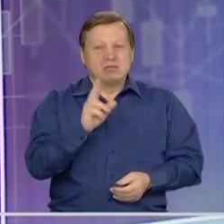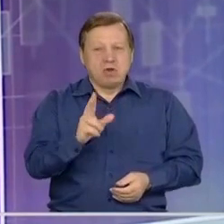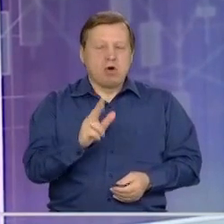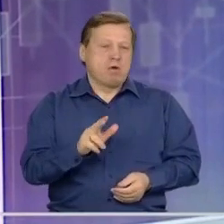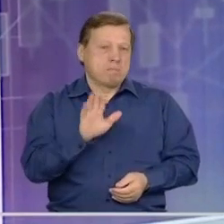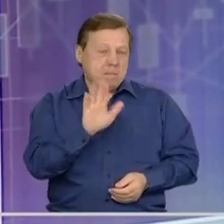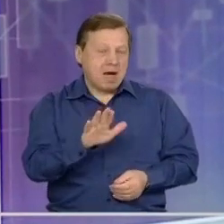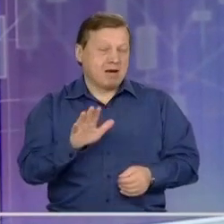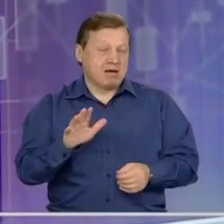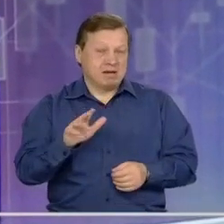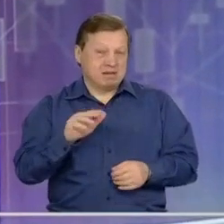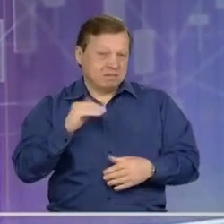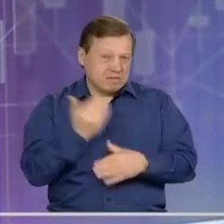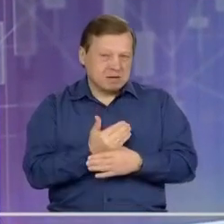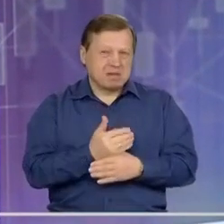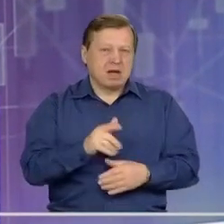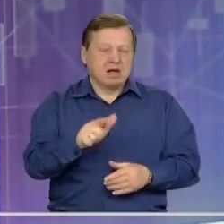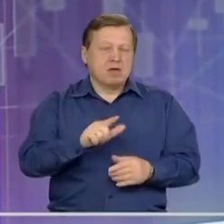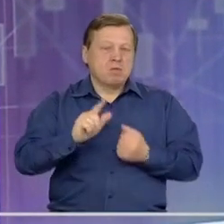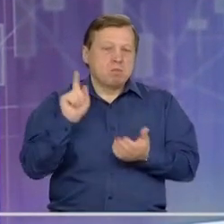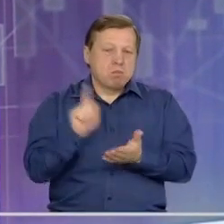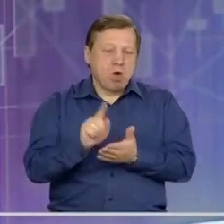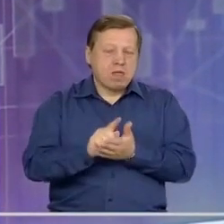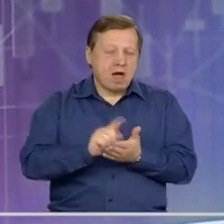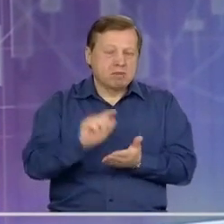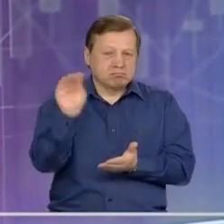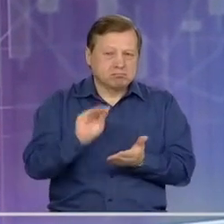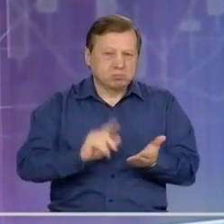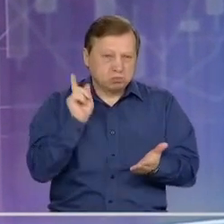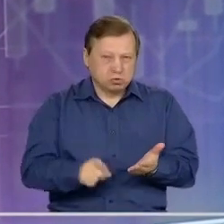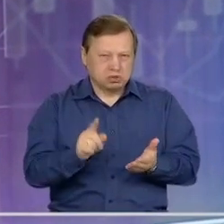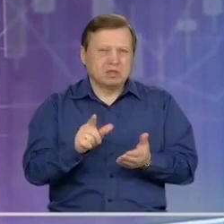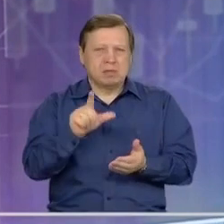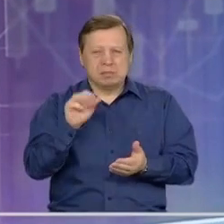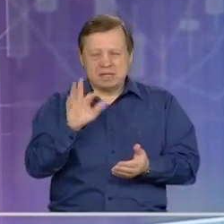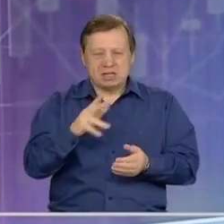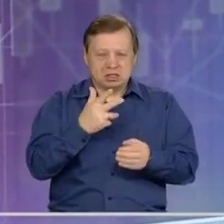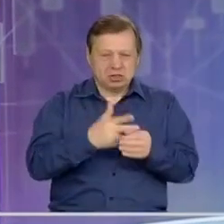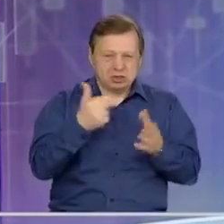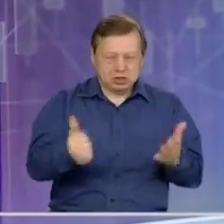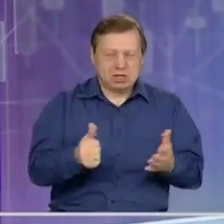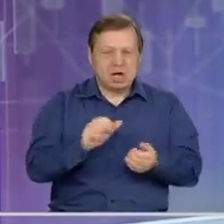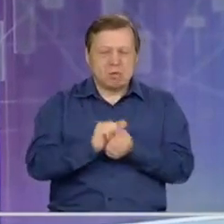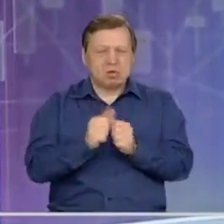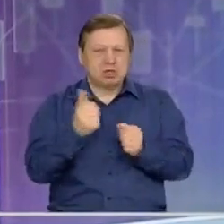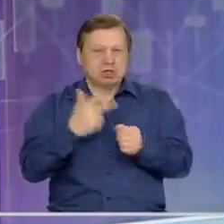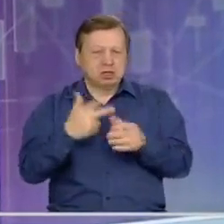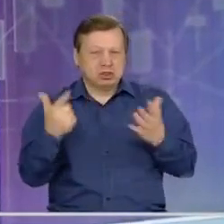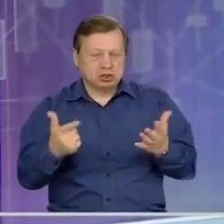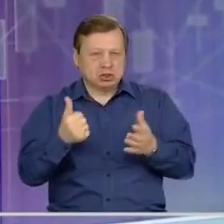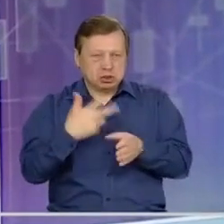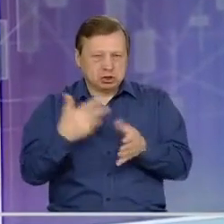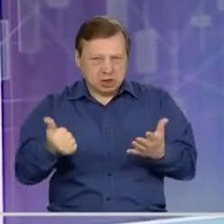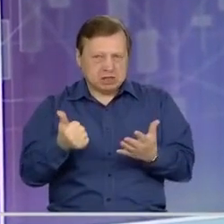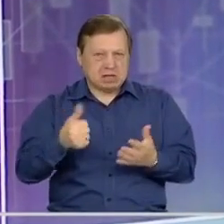są przedsiębiorcami i muszą jakieś zeznanie podatkowe złożyć, to będzie ten PIT 36 albo 36L, mają de facto